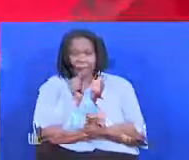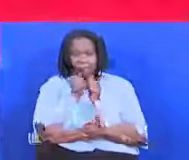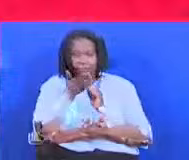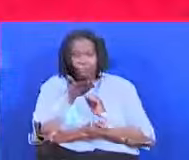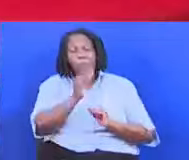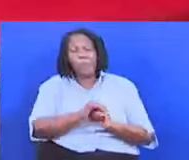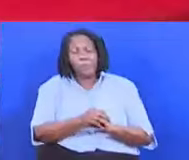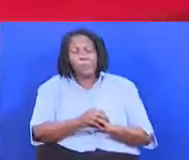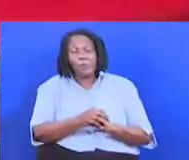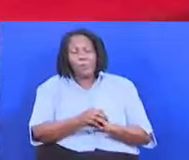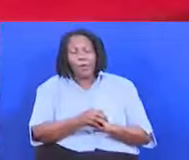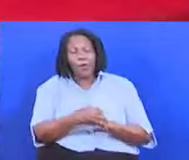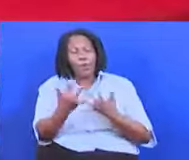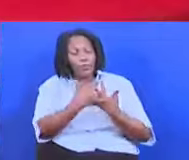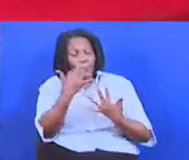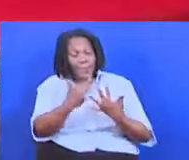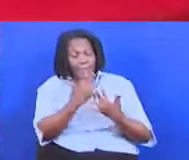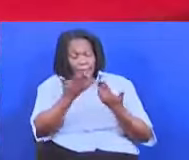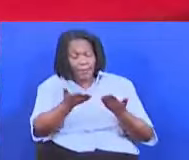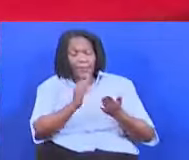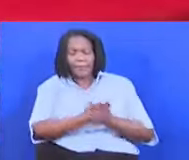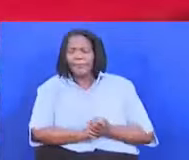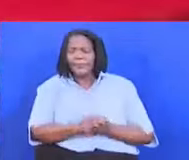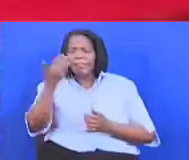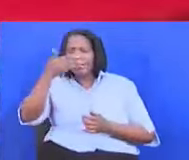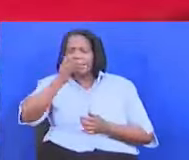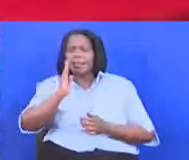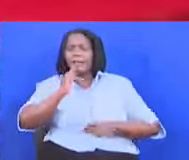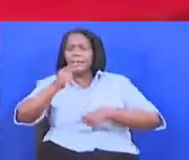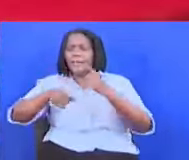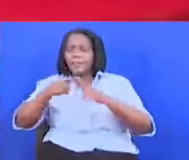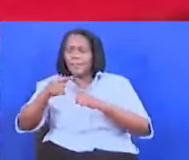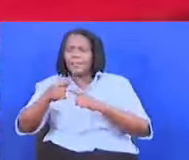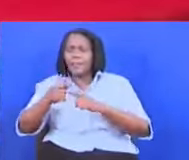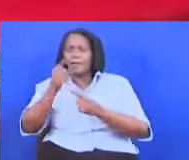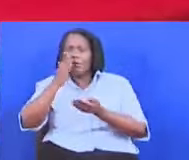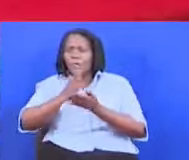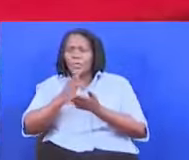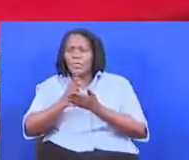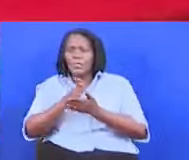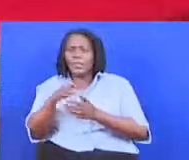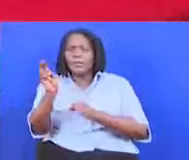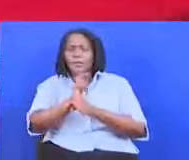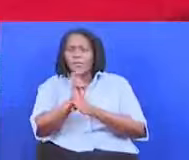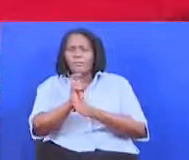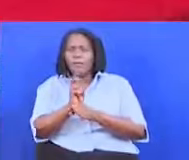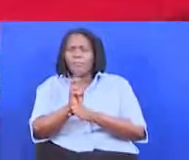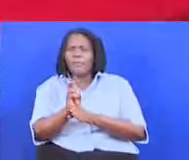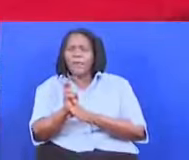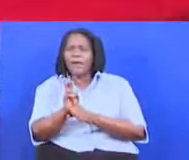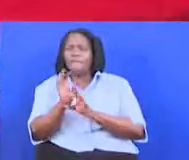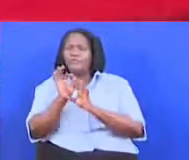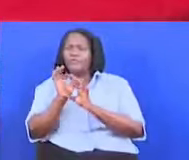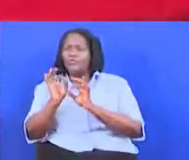Swala hili analozungumza mheshimiwa mbunge, serikali itaendelea kuhakikisha